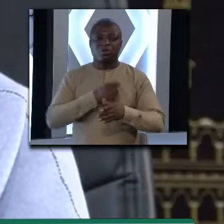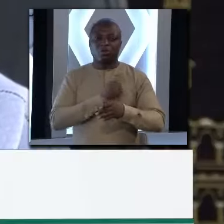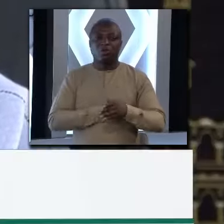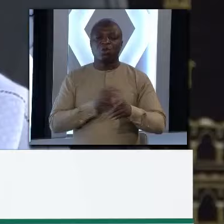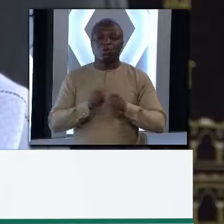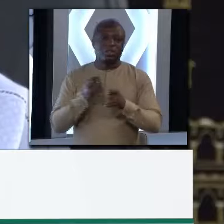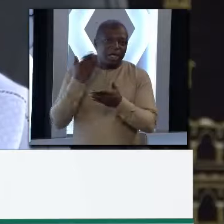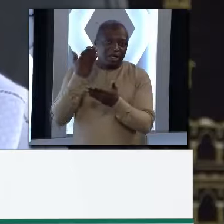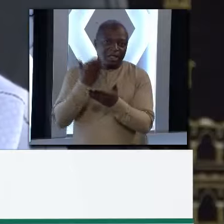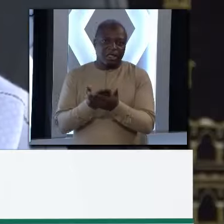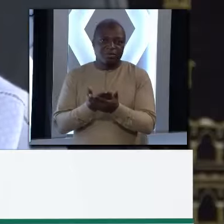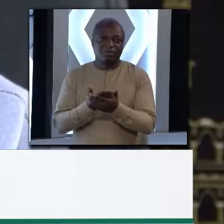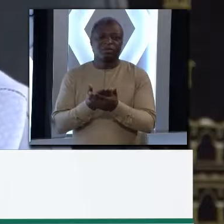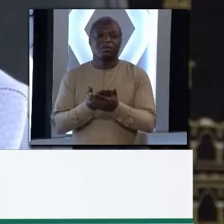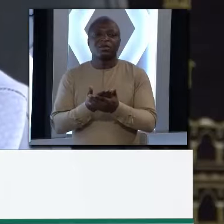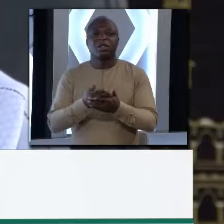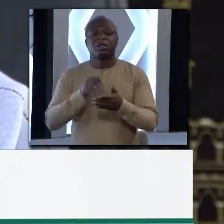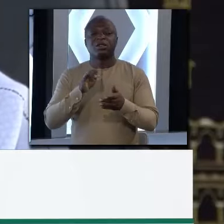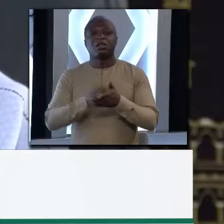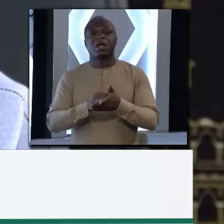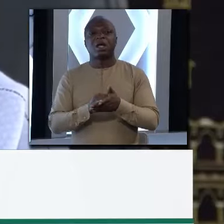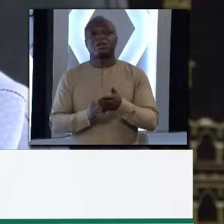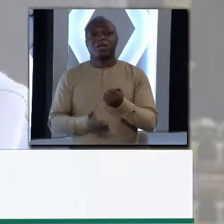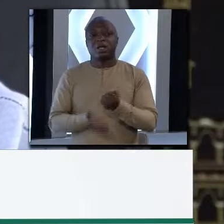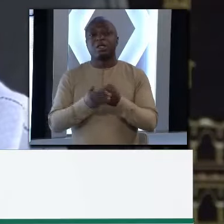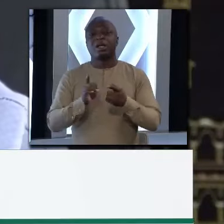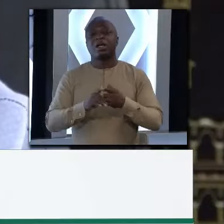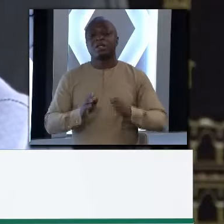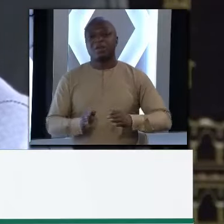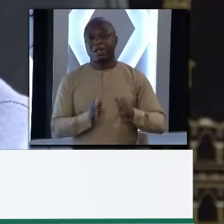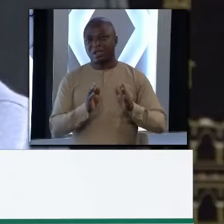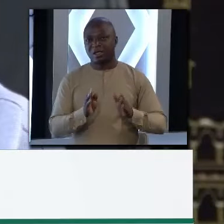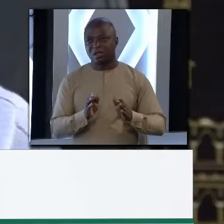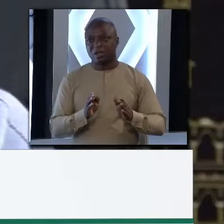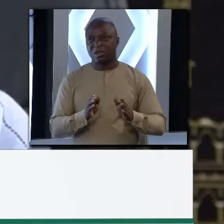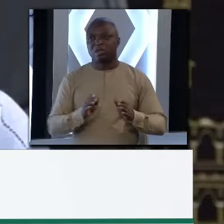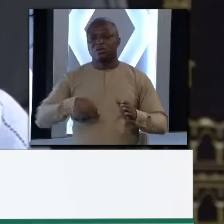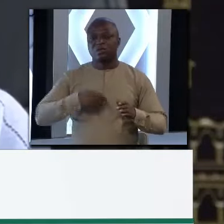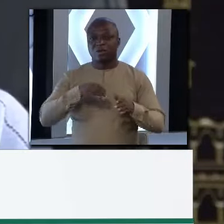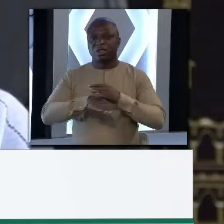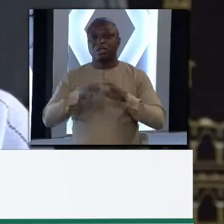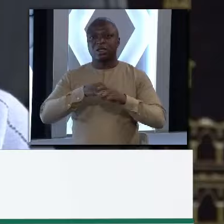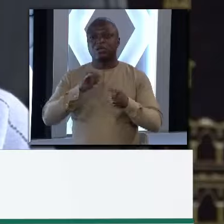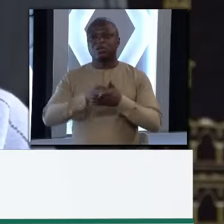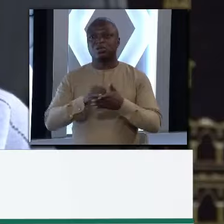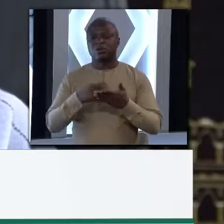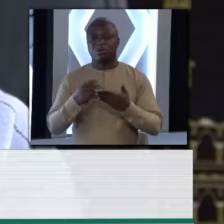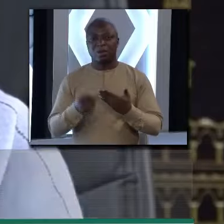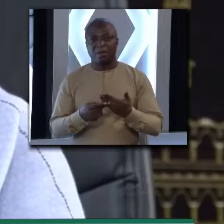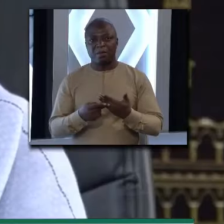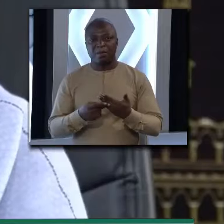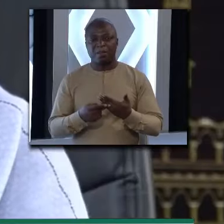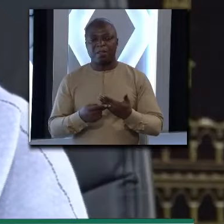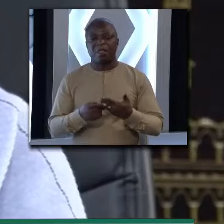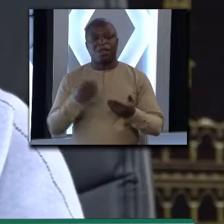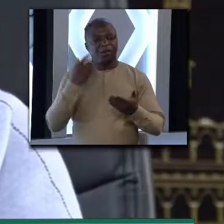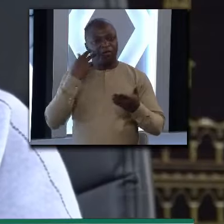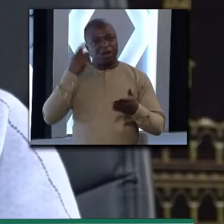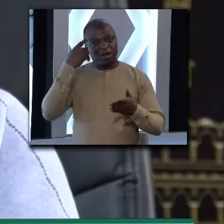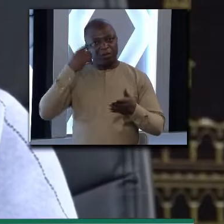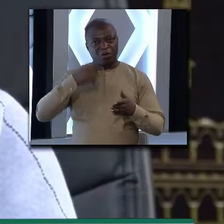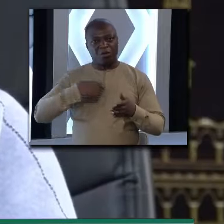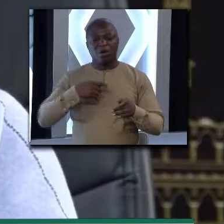adhéré. Et l'a moulé à sa manière. Nous sommes entrés dans ce circuit et voilà comment,